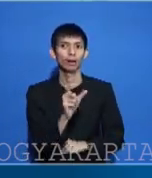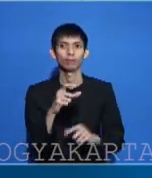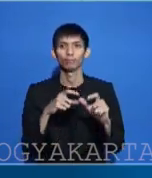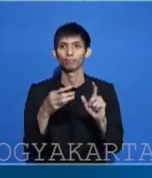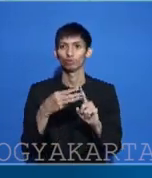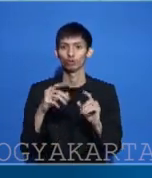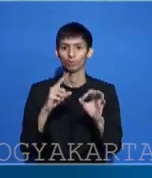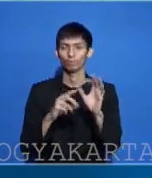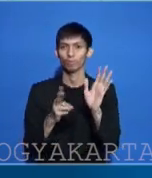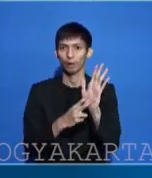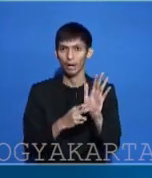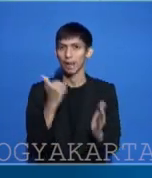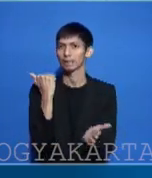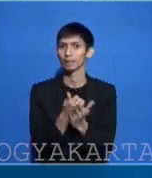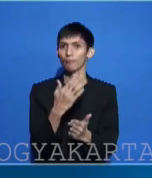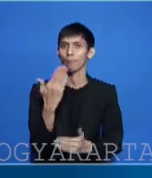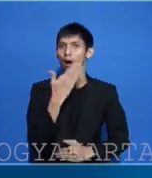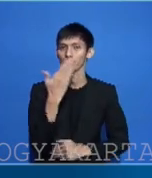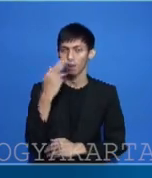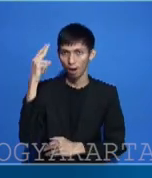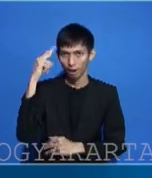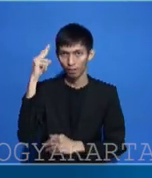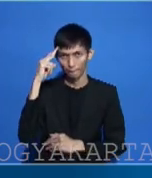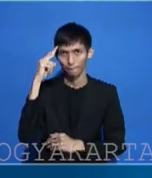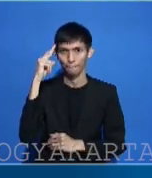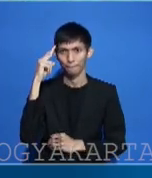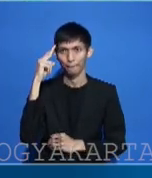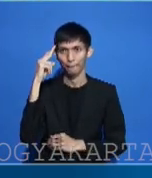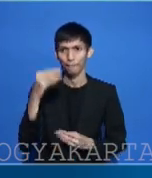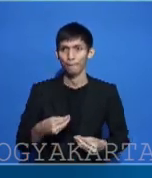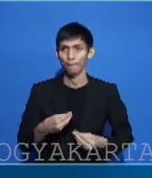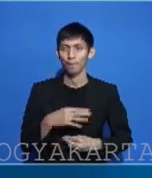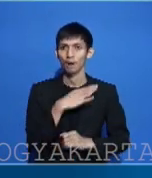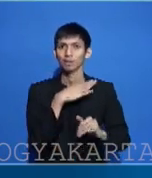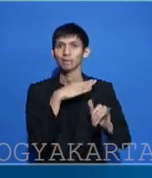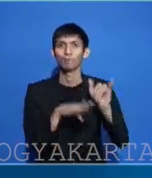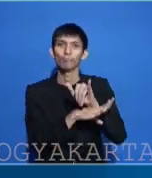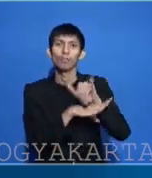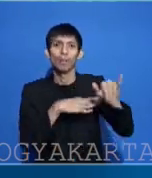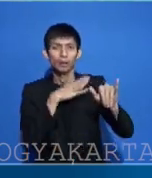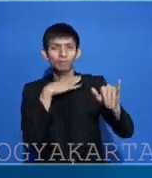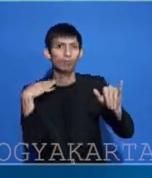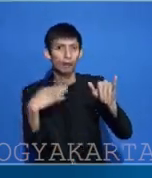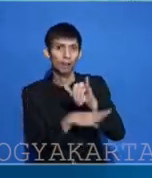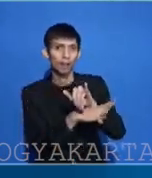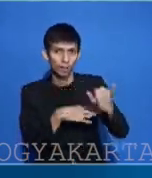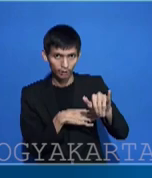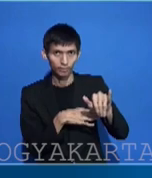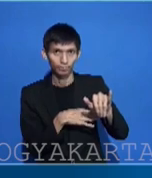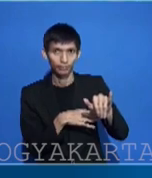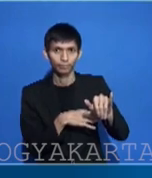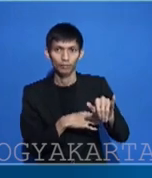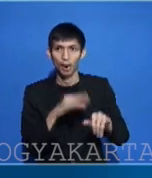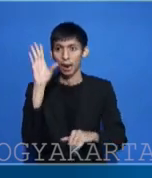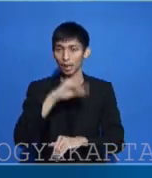kurban adalah penyembelihan hewan ternak dalam rangka pendekatan diri kepada Allah Subhanahu wa Ta'ala. Hari Raya Idul Adha harus dimaknai sebagai